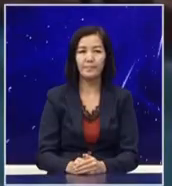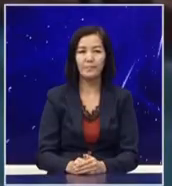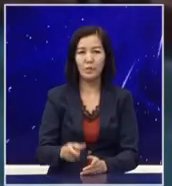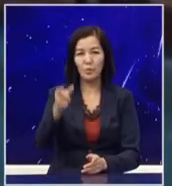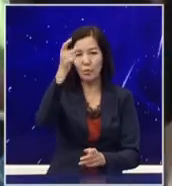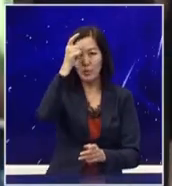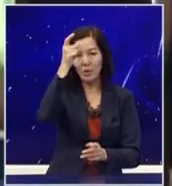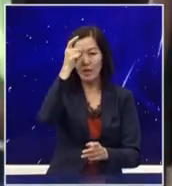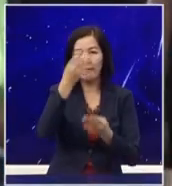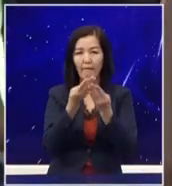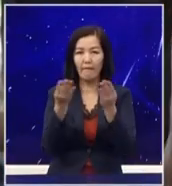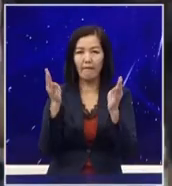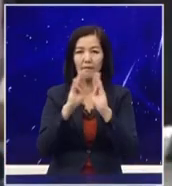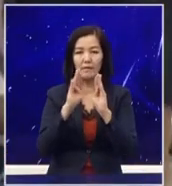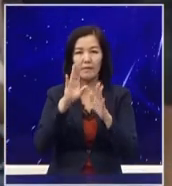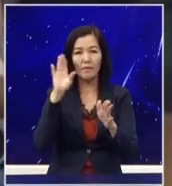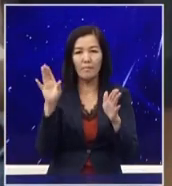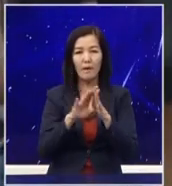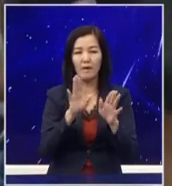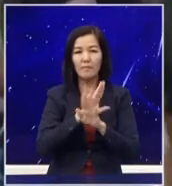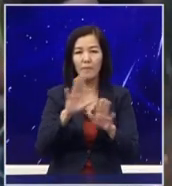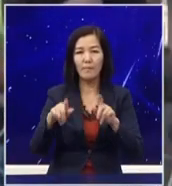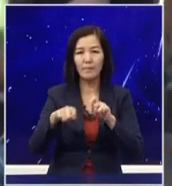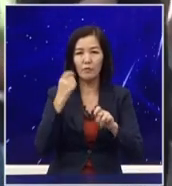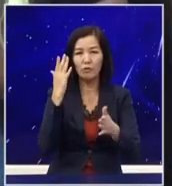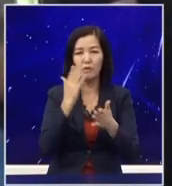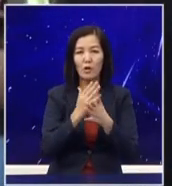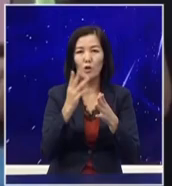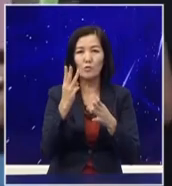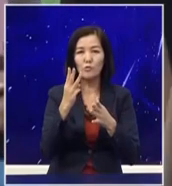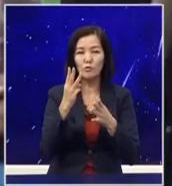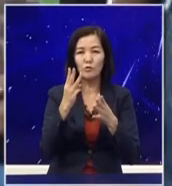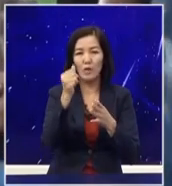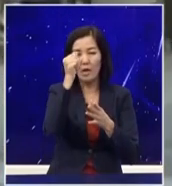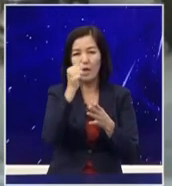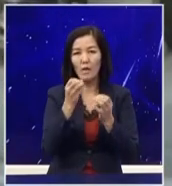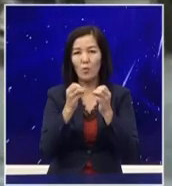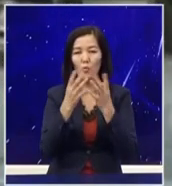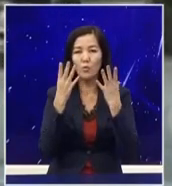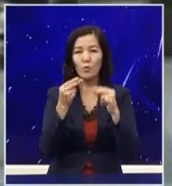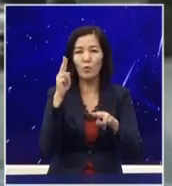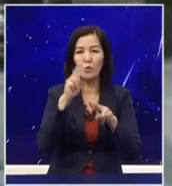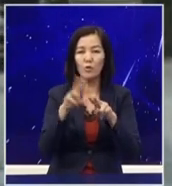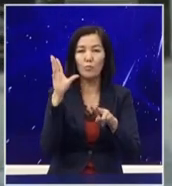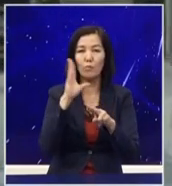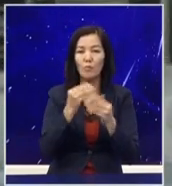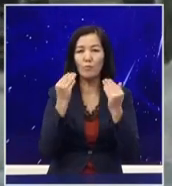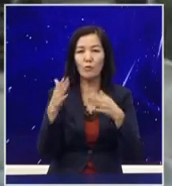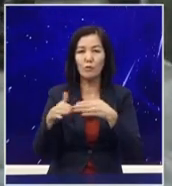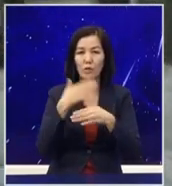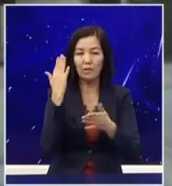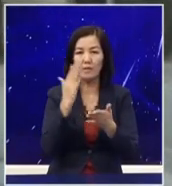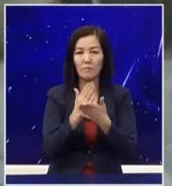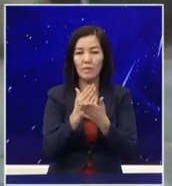Түркияда карантин ережесін бұзғандар 3 ай 10 күнге бас бостандығынан айырылады. Ескертуді елемегендердің алды бүгінде жазаланып